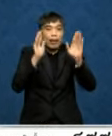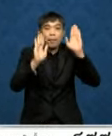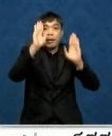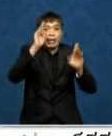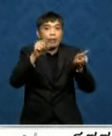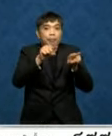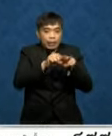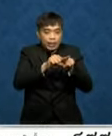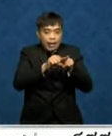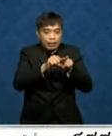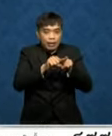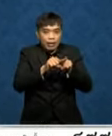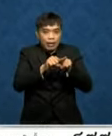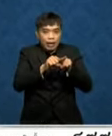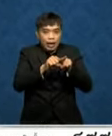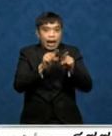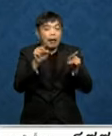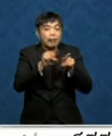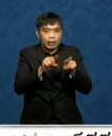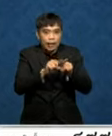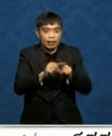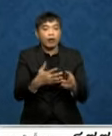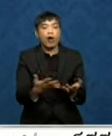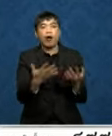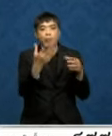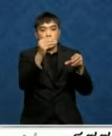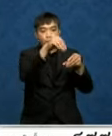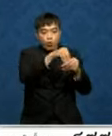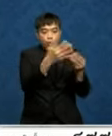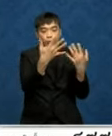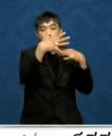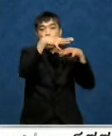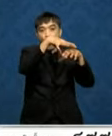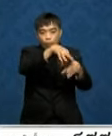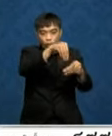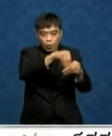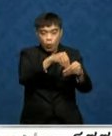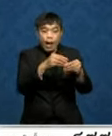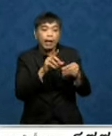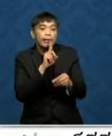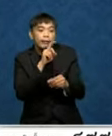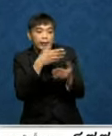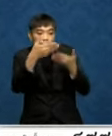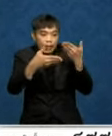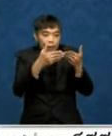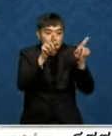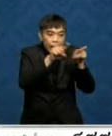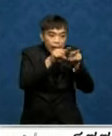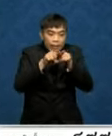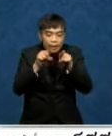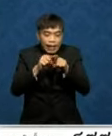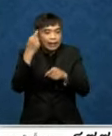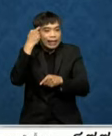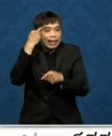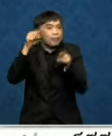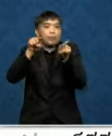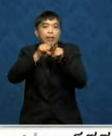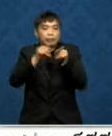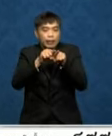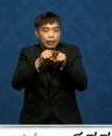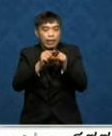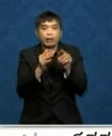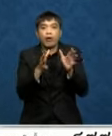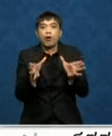ให้ดูว่าเราจะทำกิจกรรมอันอันใดดังนั้นพรรคการเมืองเป็นเครื่องมือที่สำคัญที่